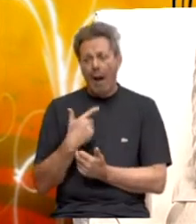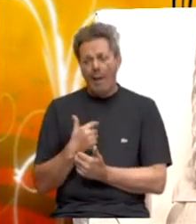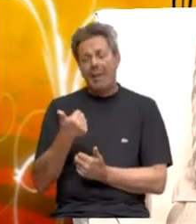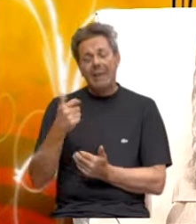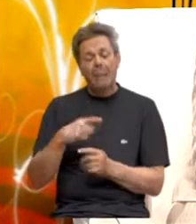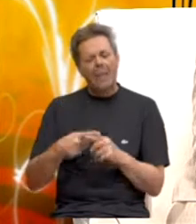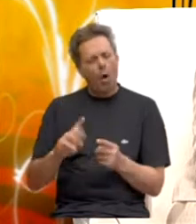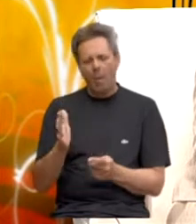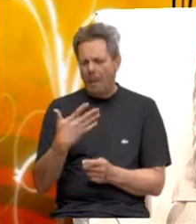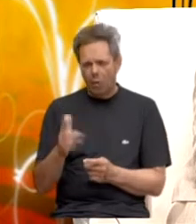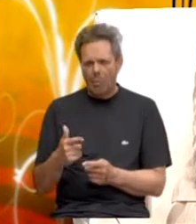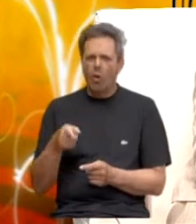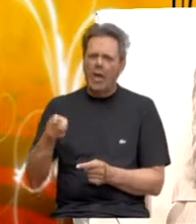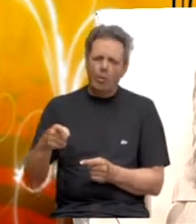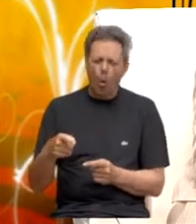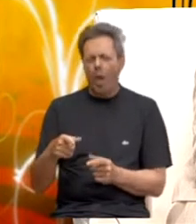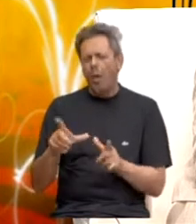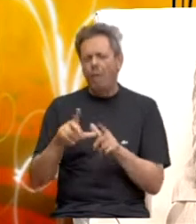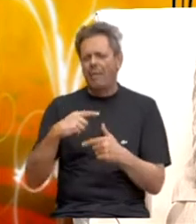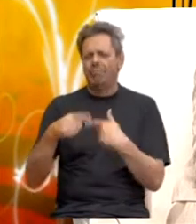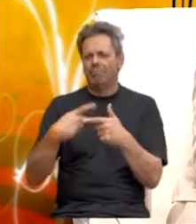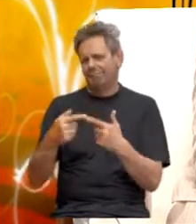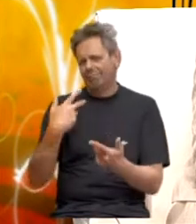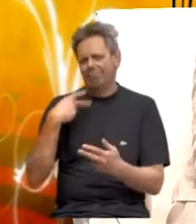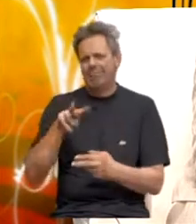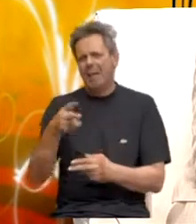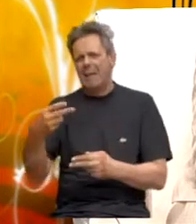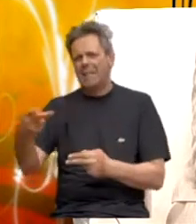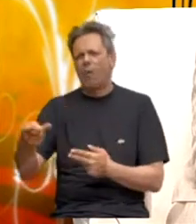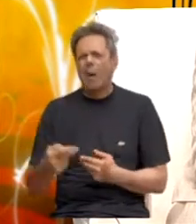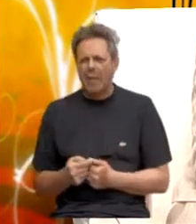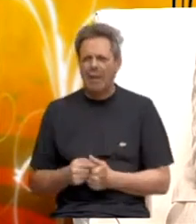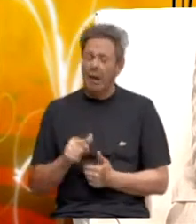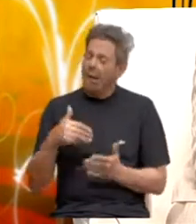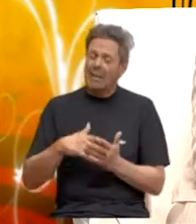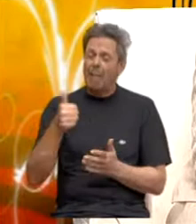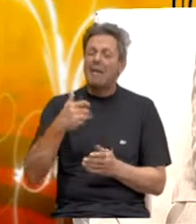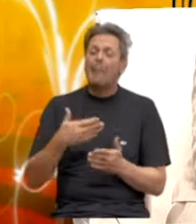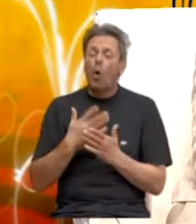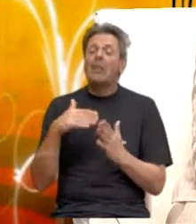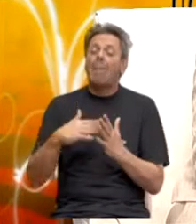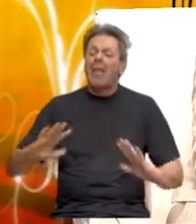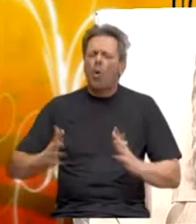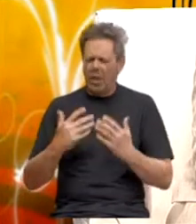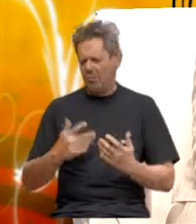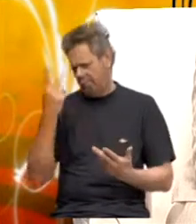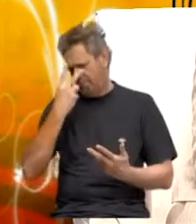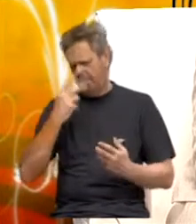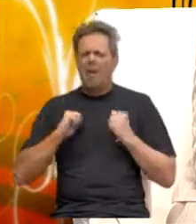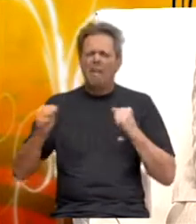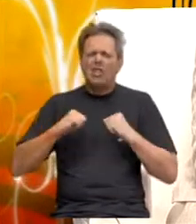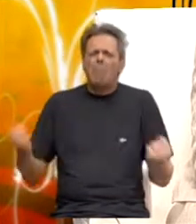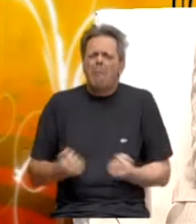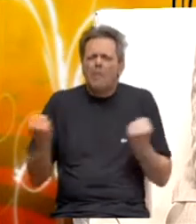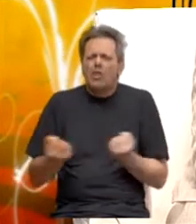ljudi ne možemo, jer je ono genetski uvjetovano. U tom slučaju treba zapravo jedan dio izgoriti, znači fizičkom aktivnošću što je moguće